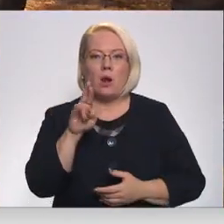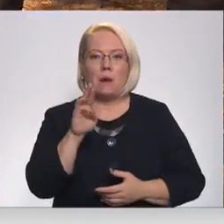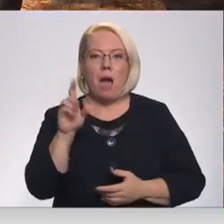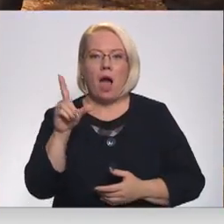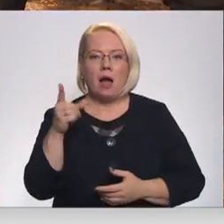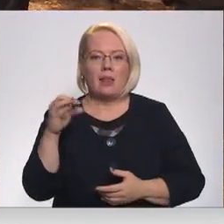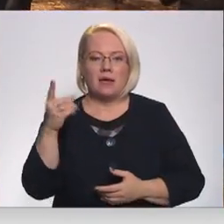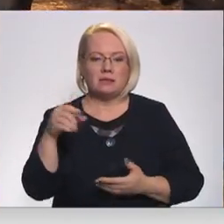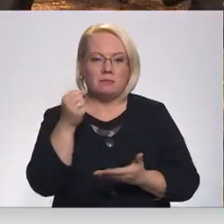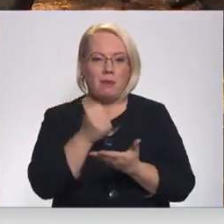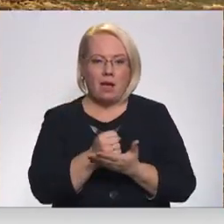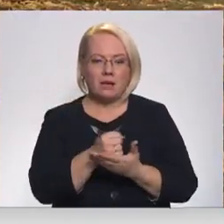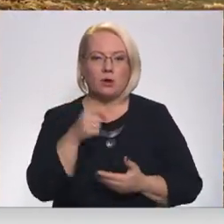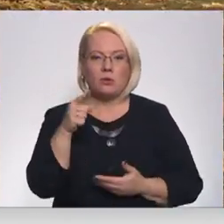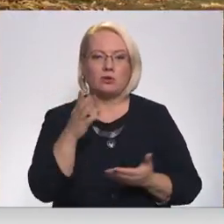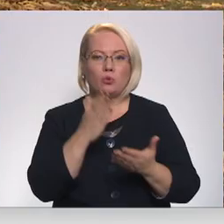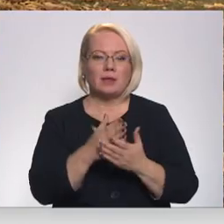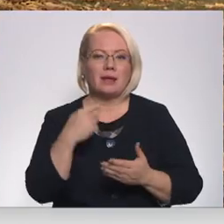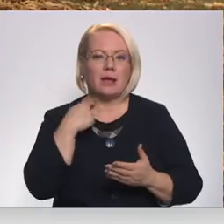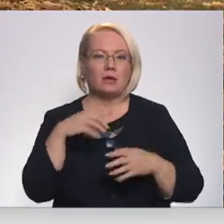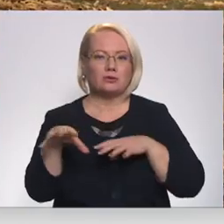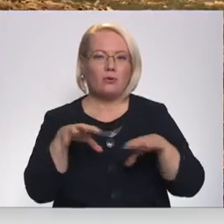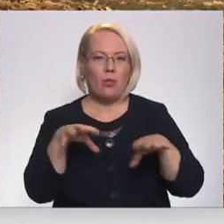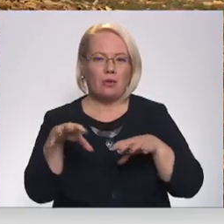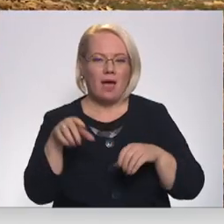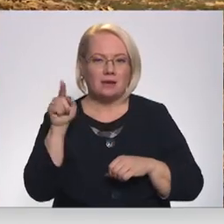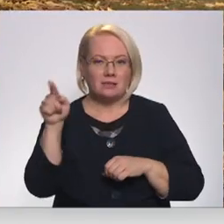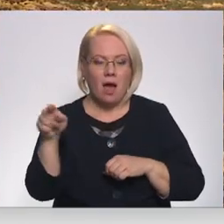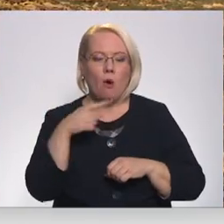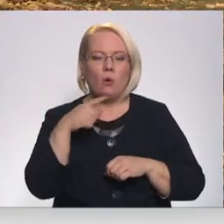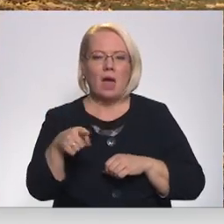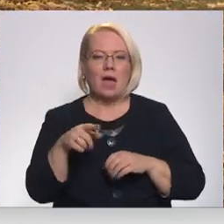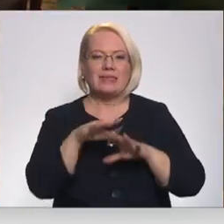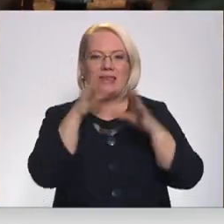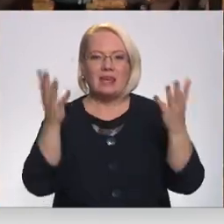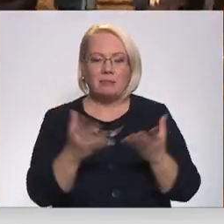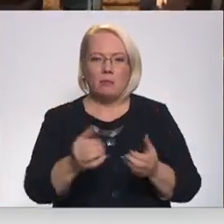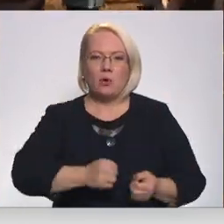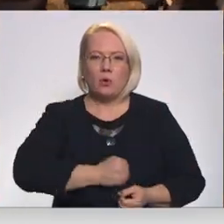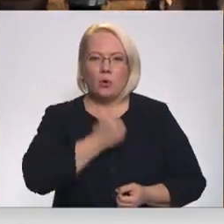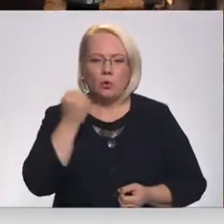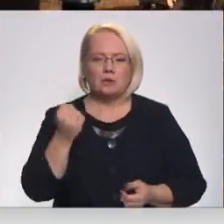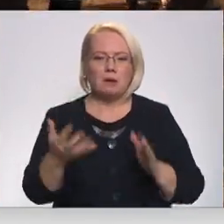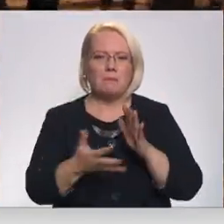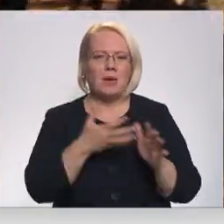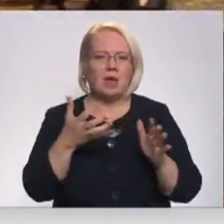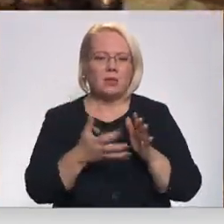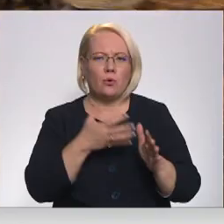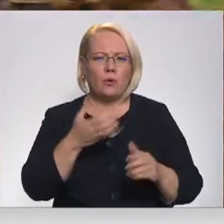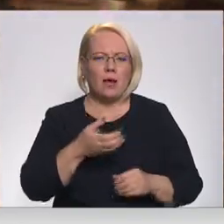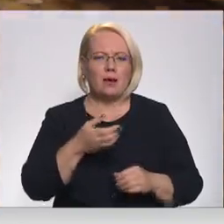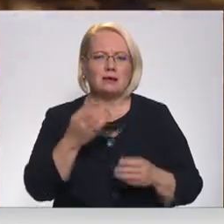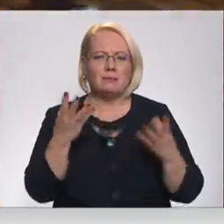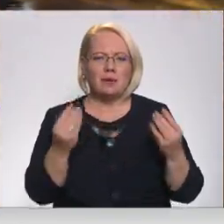kaivieras noritēja Rīgas zooloģiskajā dārzā. Kā stāsta audzētāja, ķirbjiem šogad bijis grūts laiks. Trūka veldzes un reizēm arī